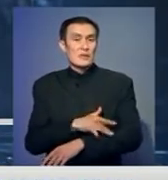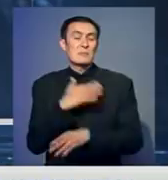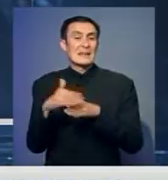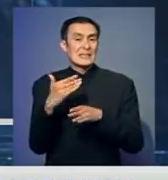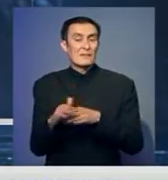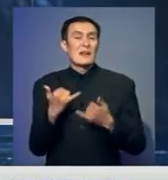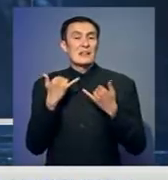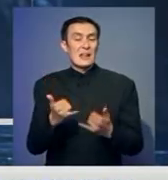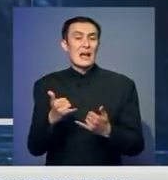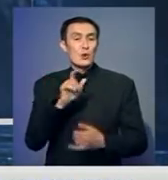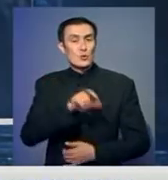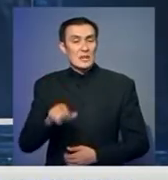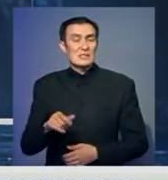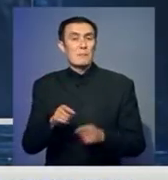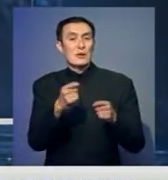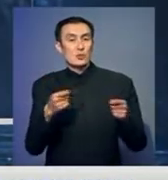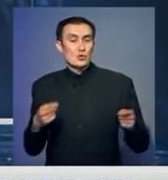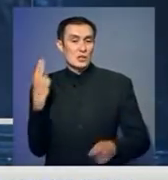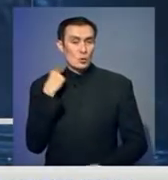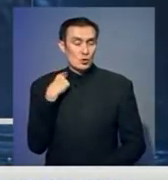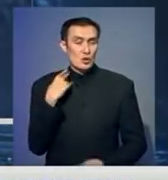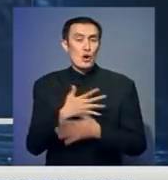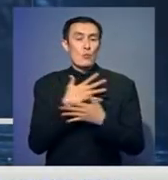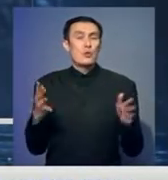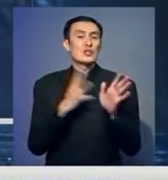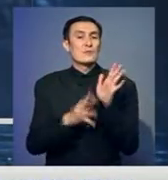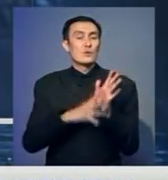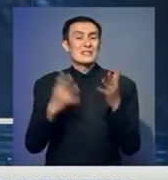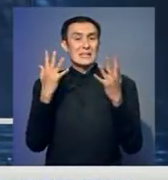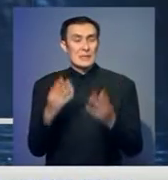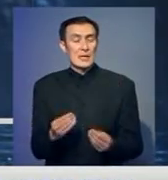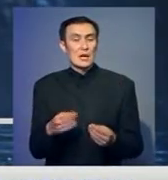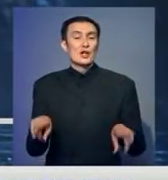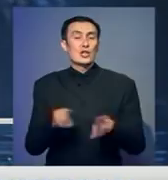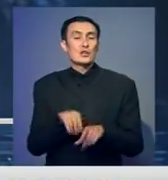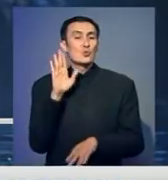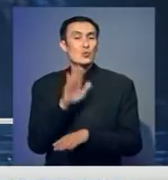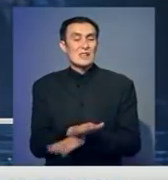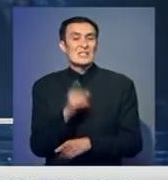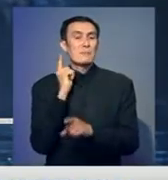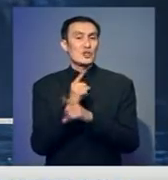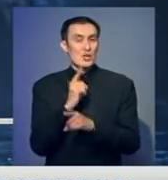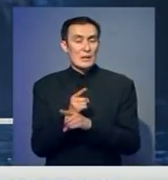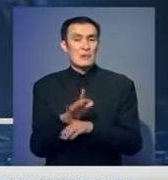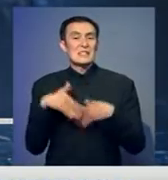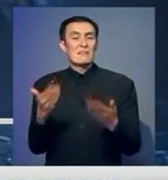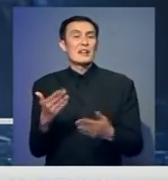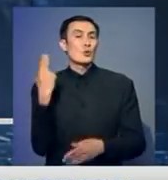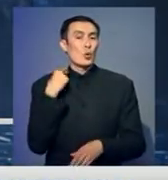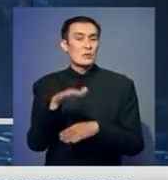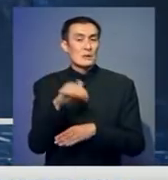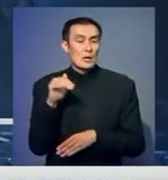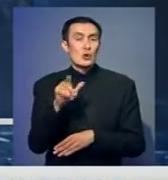обслуживанием кредита для физических лиц с просроченной задолженностью свыше 90 дней. Кроме того, указ запрещает предоставлять